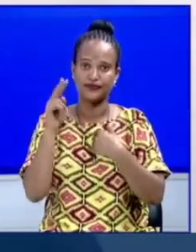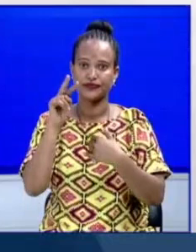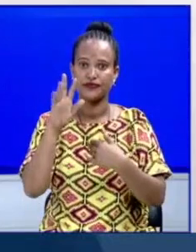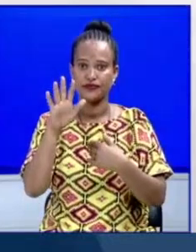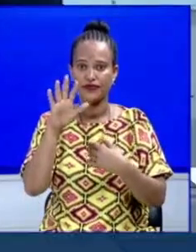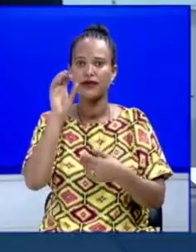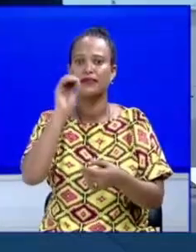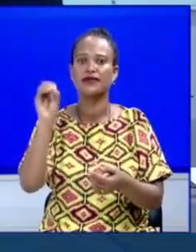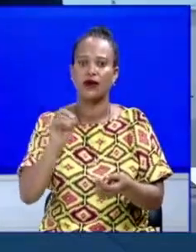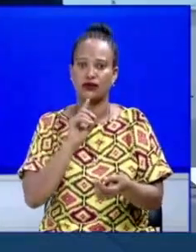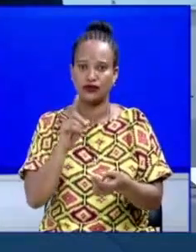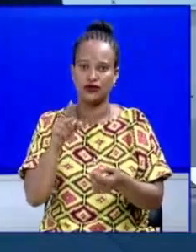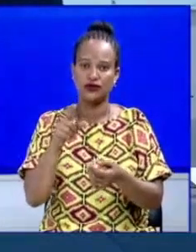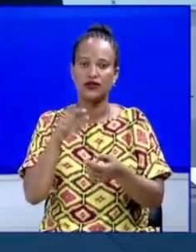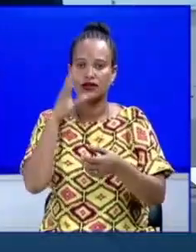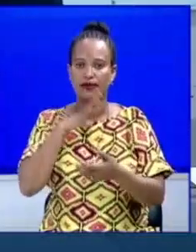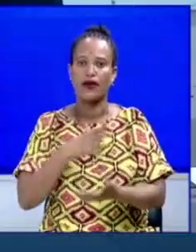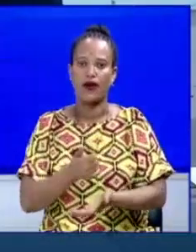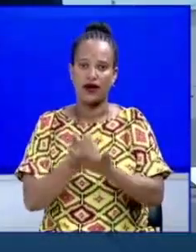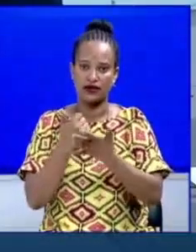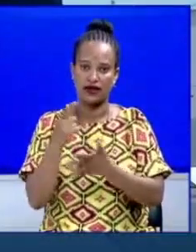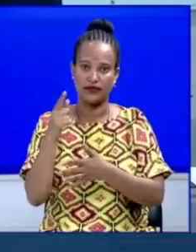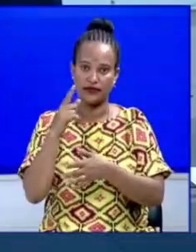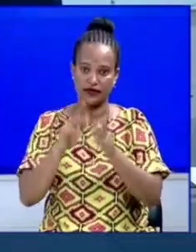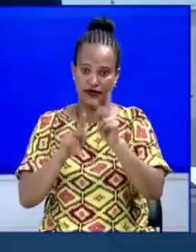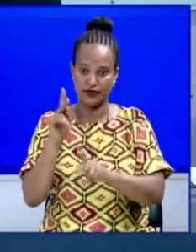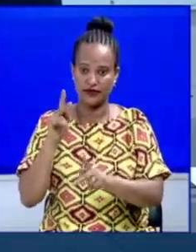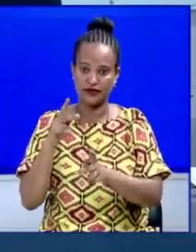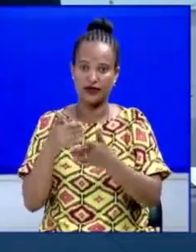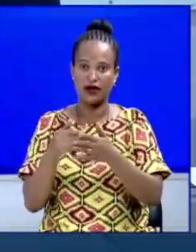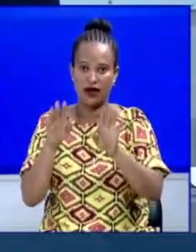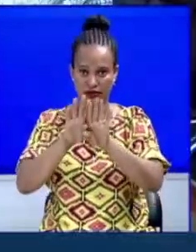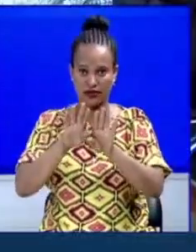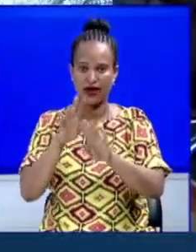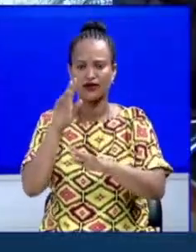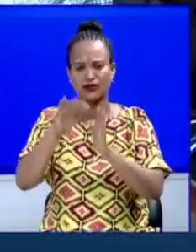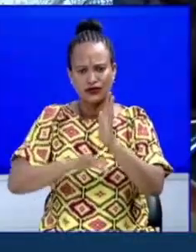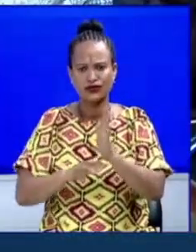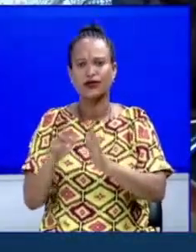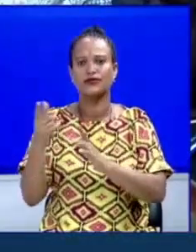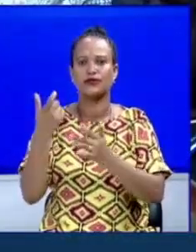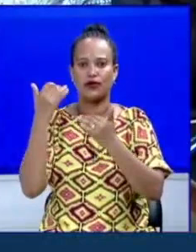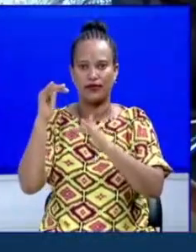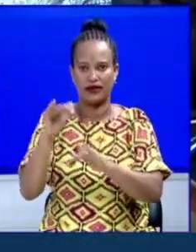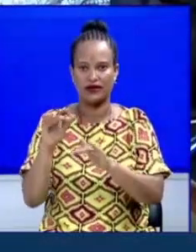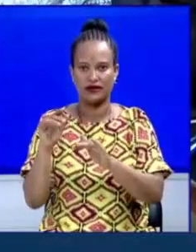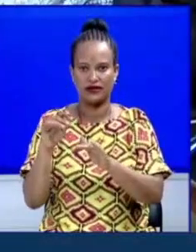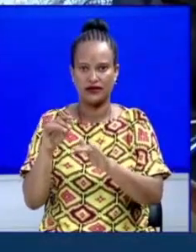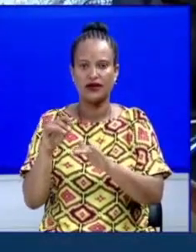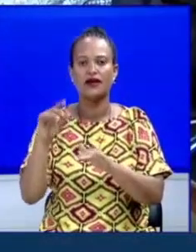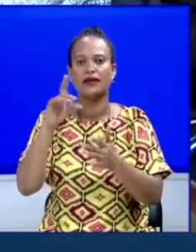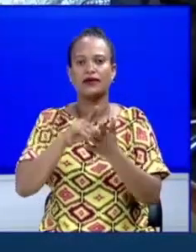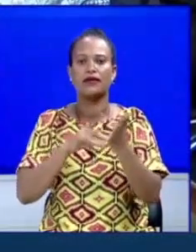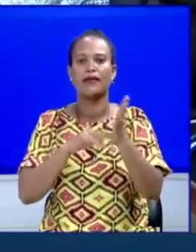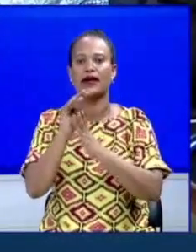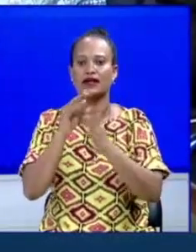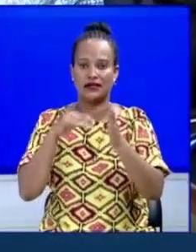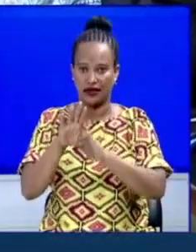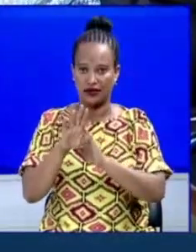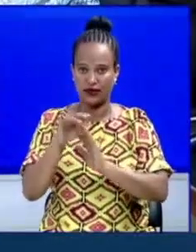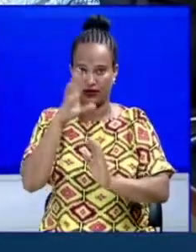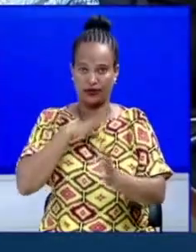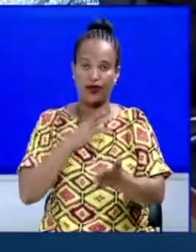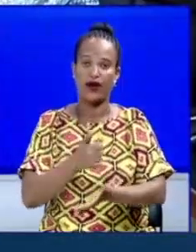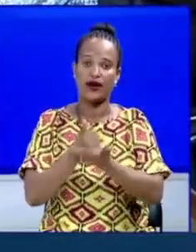25 ሚታዊ እቲ ሰብኣዊ ሓገዝ ኣብቲ ህዝቢ ምስ ዘሎ ዓፀባ ኣዝዩ ትሑት ኣብ ክንዲ ምዃኑ ድማ ናብ ከተማ መቐለ ዝኣተወ